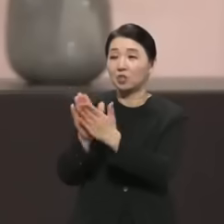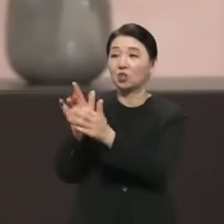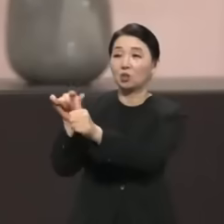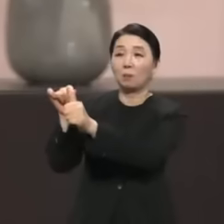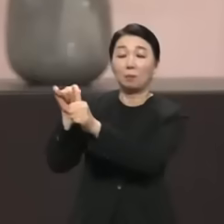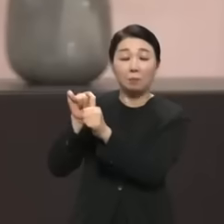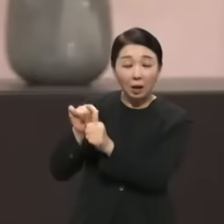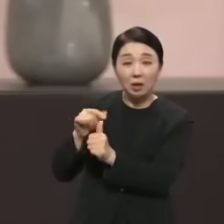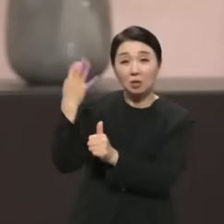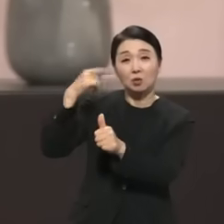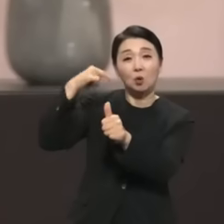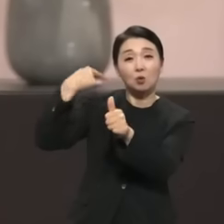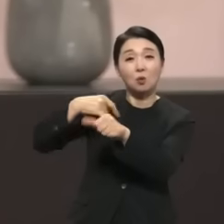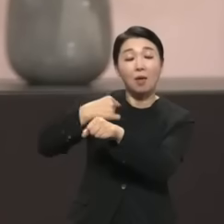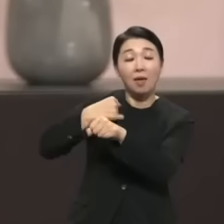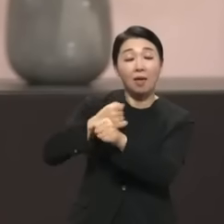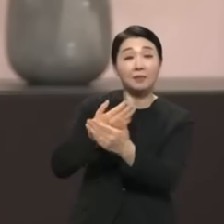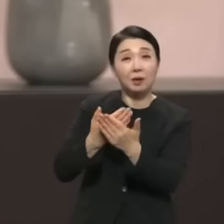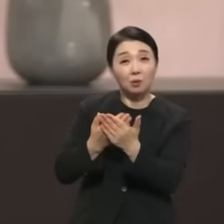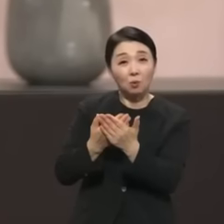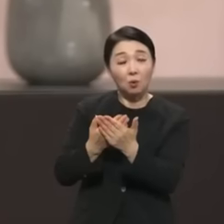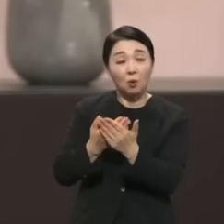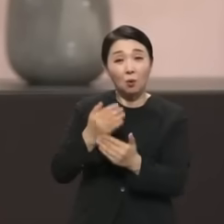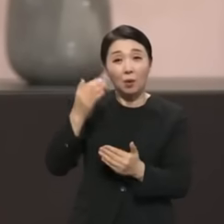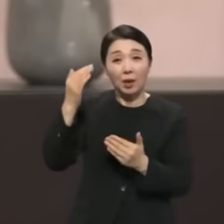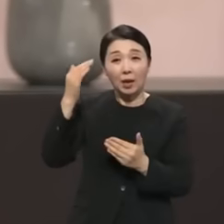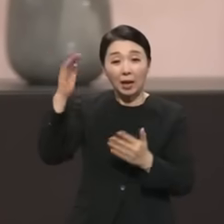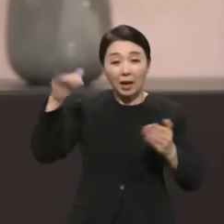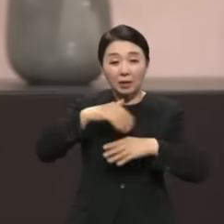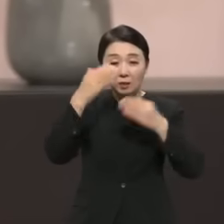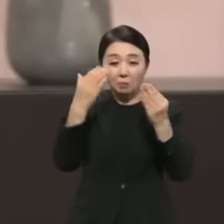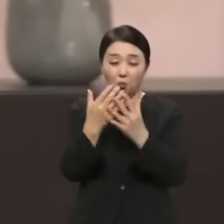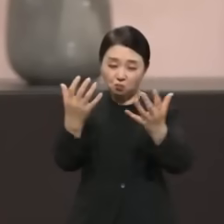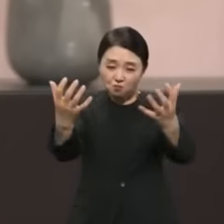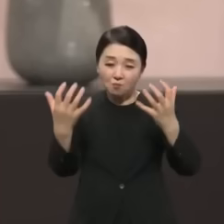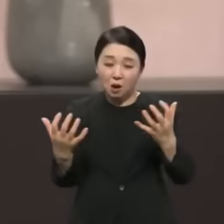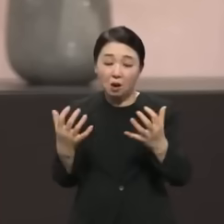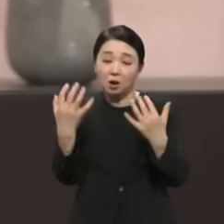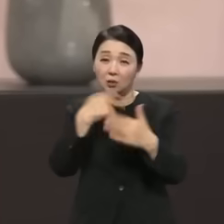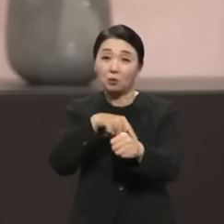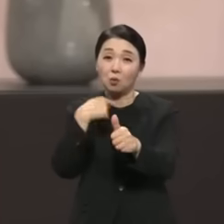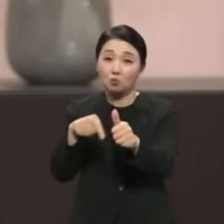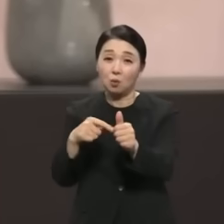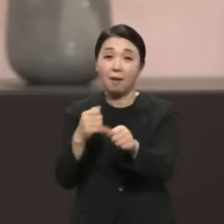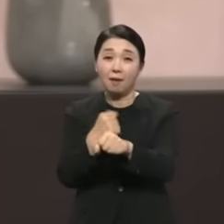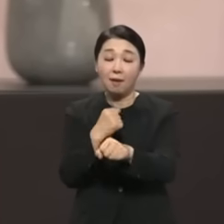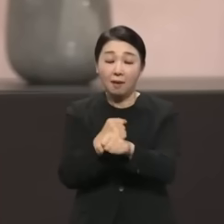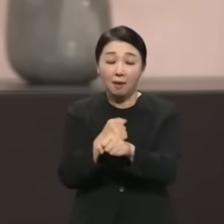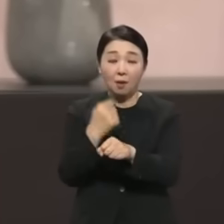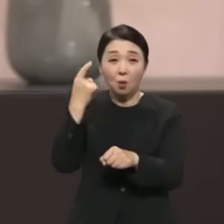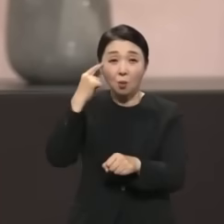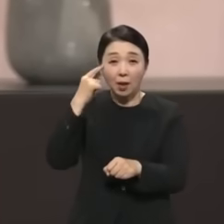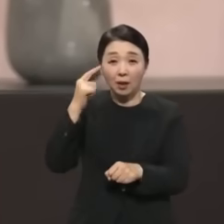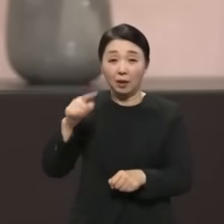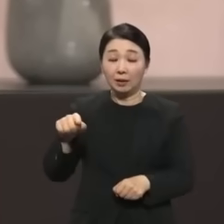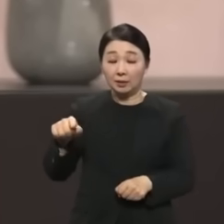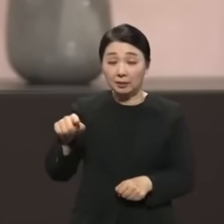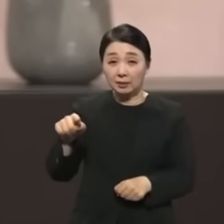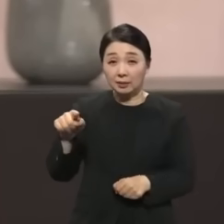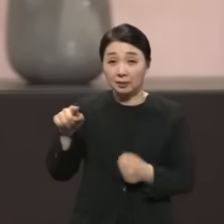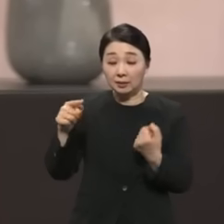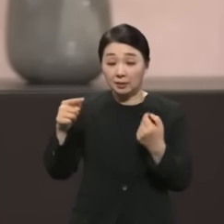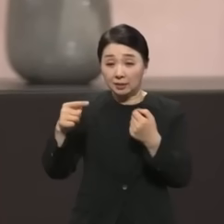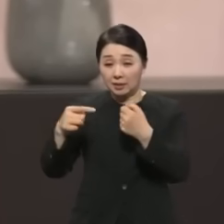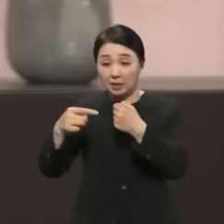할 수 있도록 해달라고 해서 전교생이 받는이 선교육이었는데 그 해당 학년만 주호민 씨가 섭외